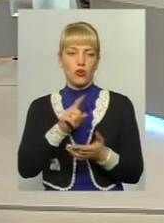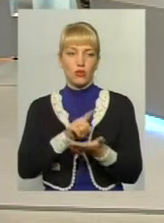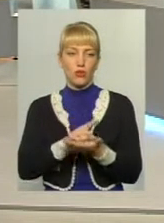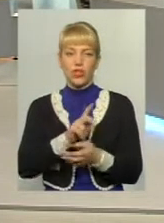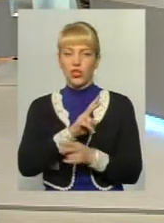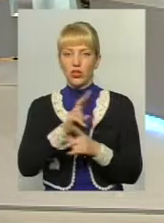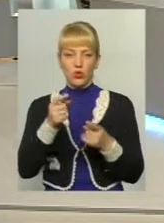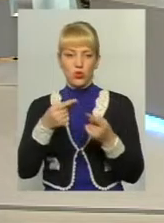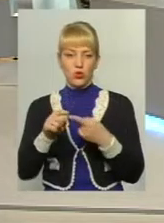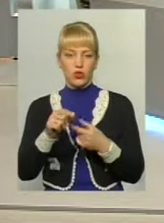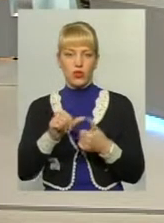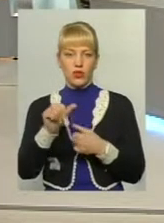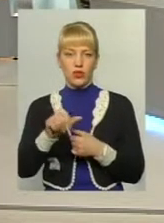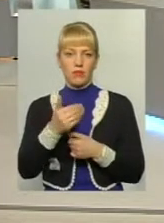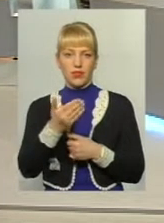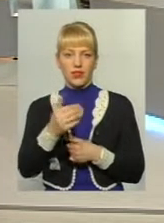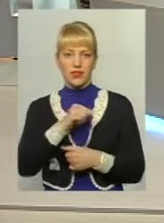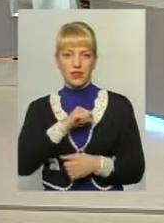якщо людина